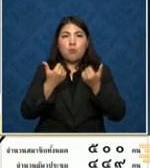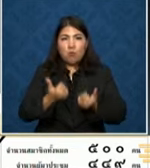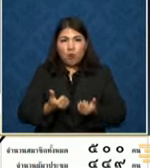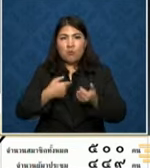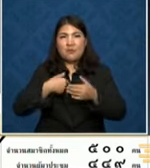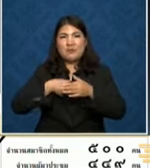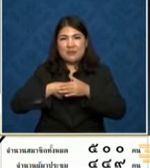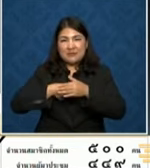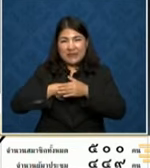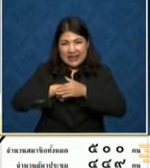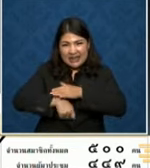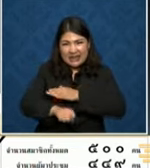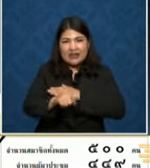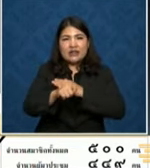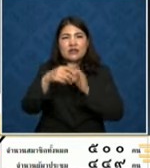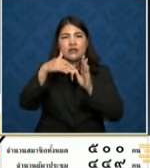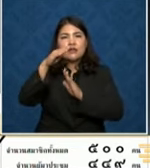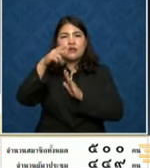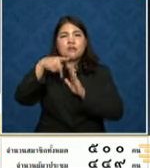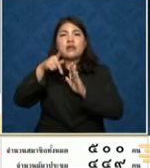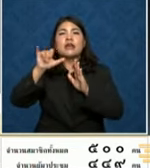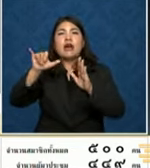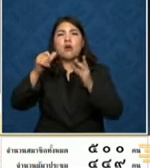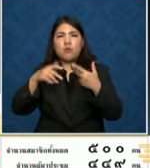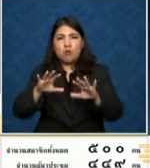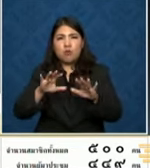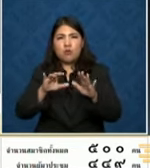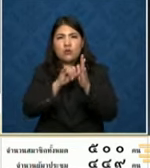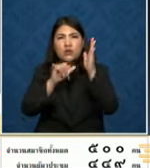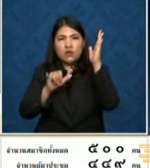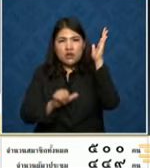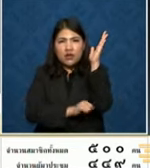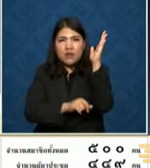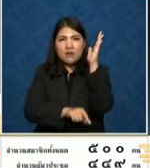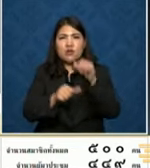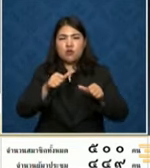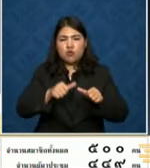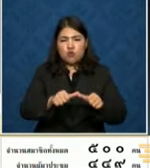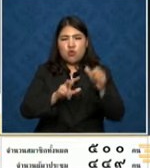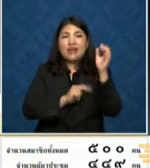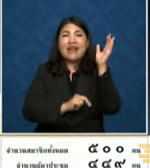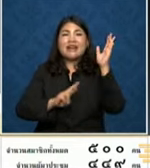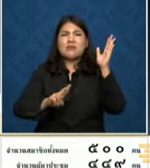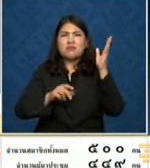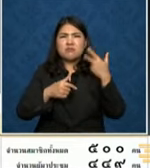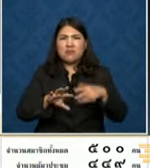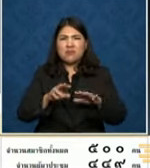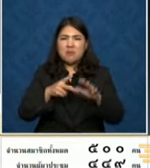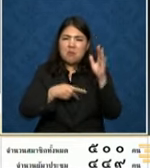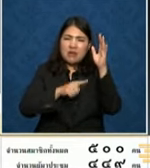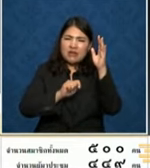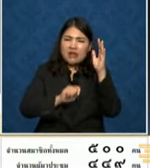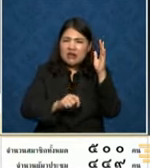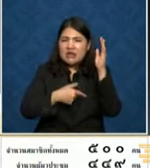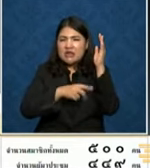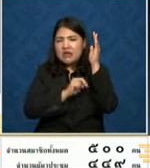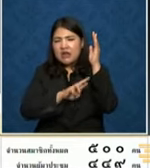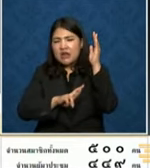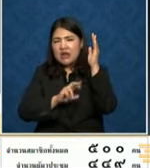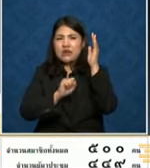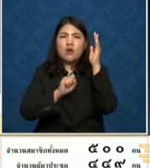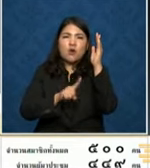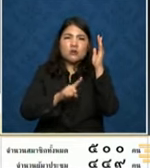พะเยาก็จริงผมไปใช้ชีวิตอยู่ที่จังหวัดนราธิวาสพี่น้องชาวจังหวัดนราธิวาสปัตตานียะลานคร